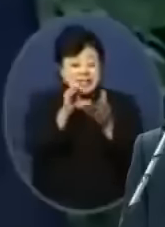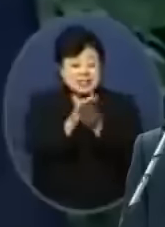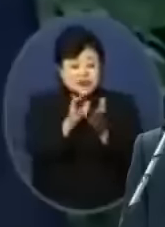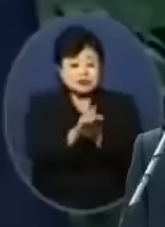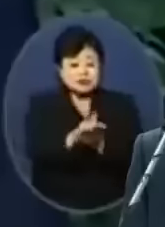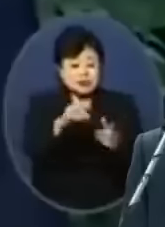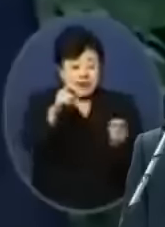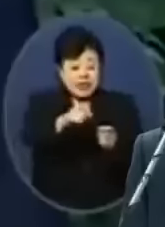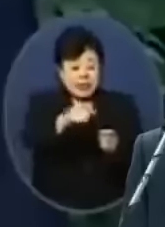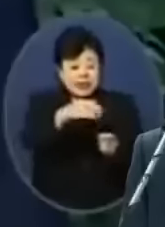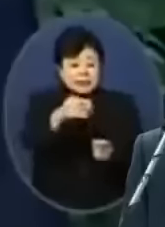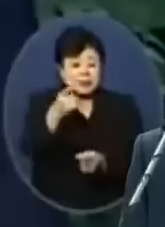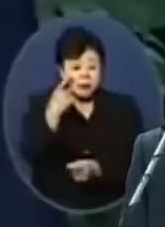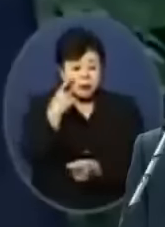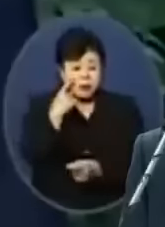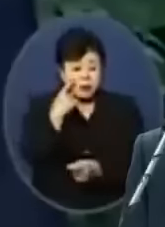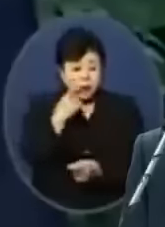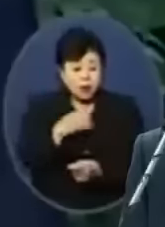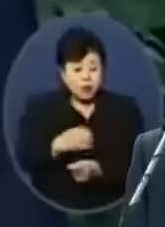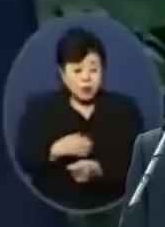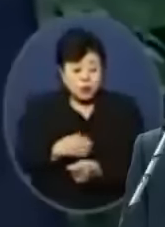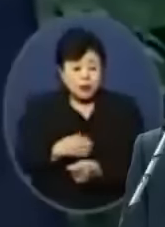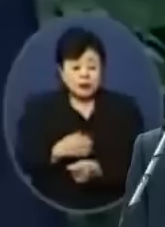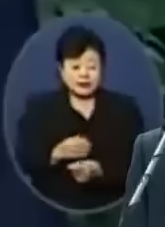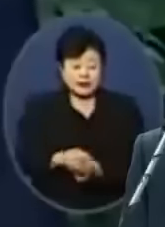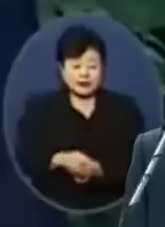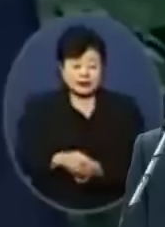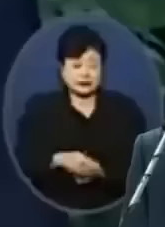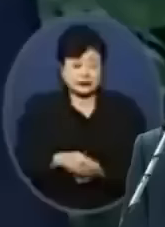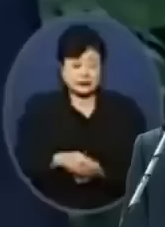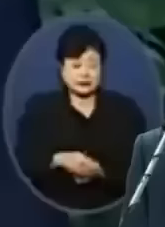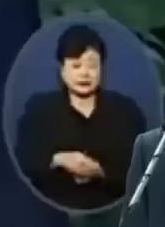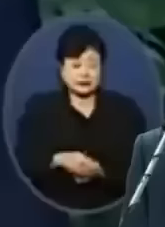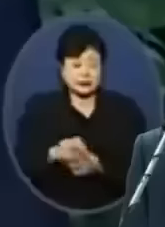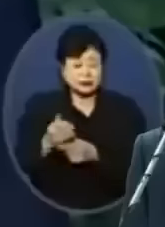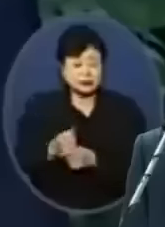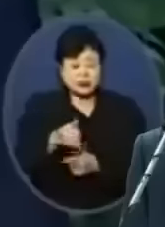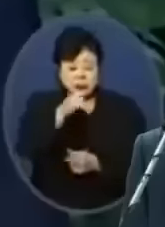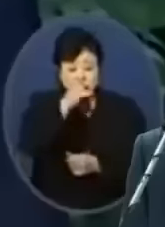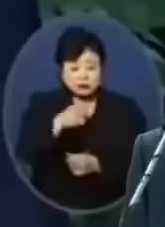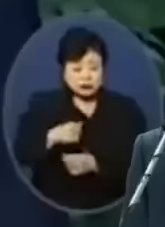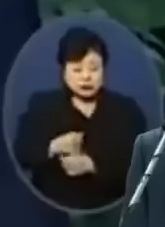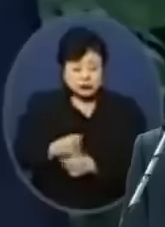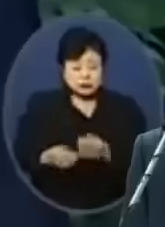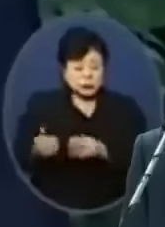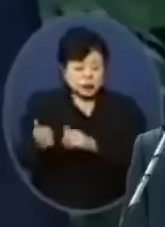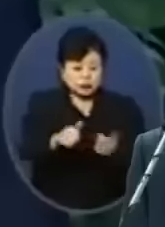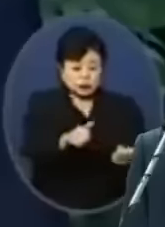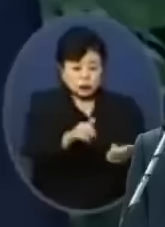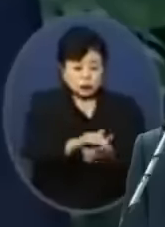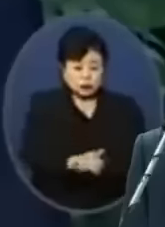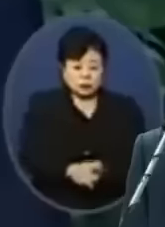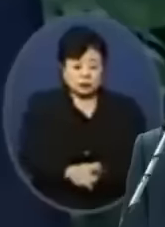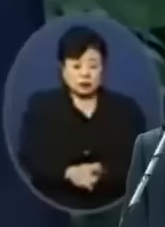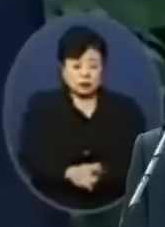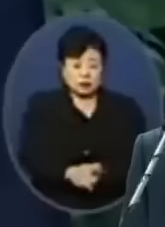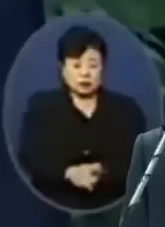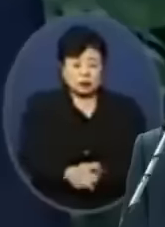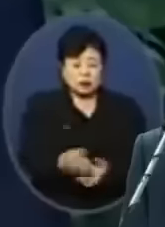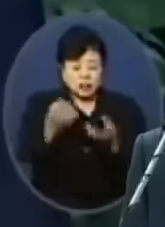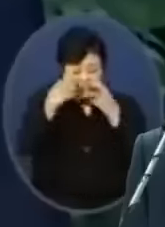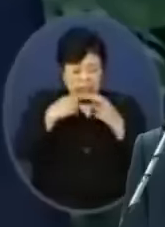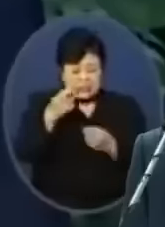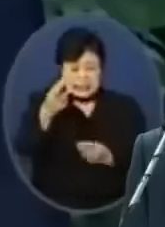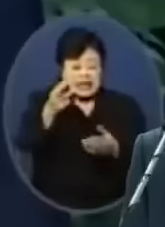갔다 위협을 할 때 그들을 붙잡고 있는 군인들은 불타 죽었습니다. 사드락과